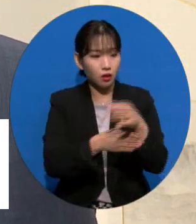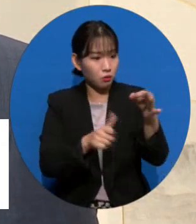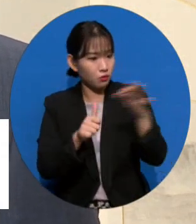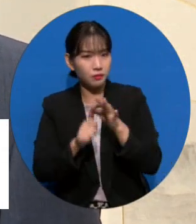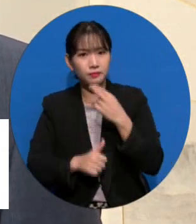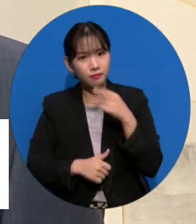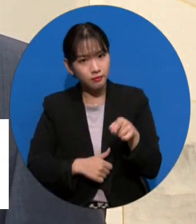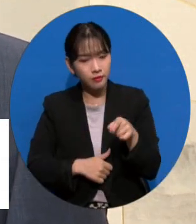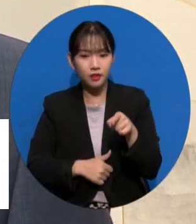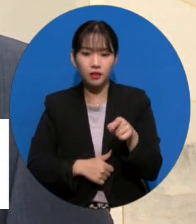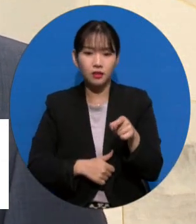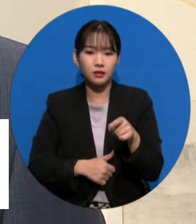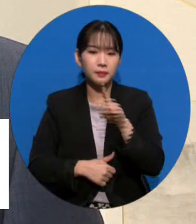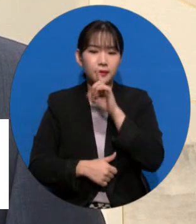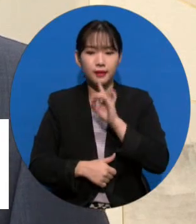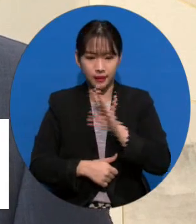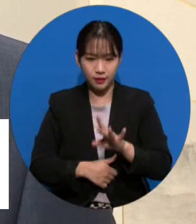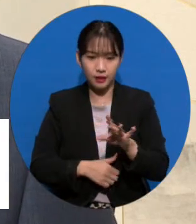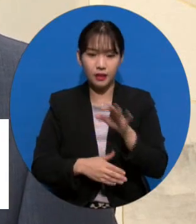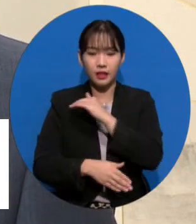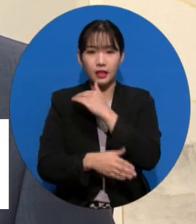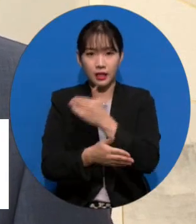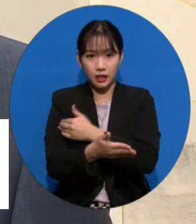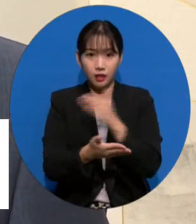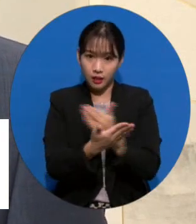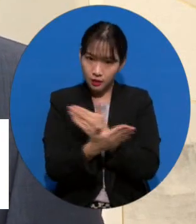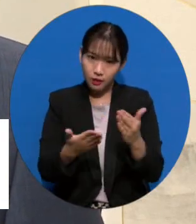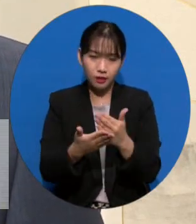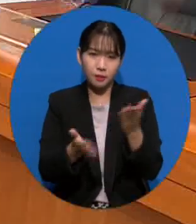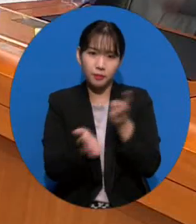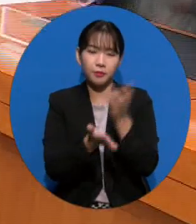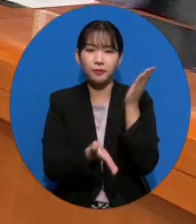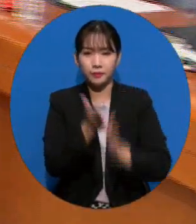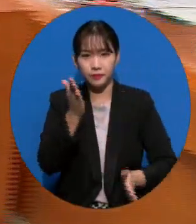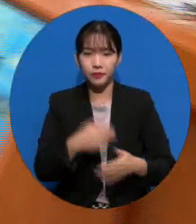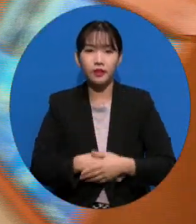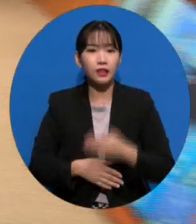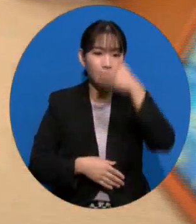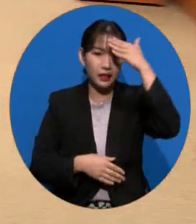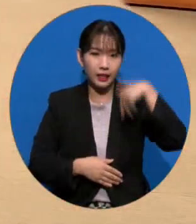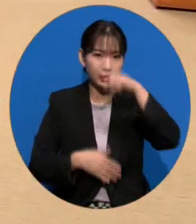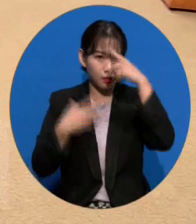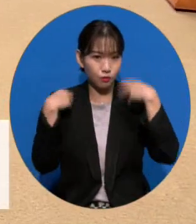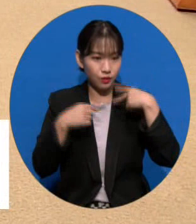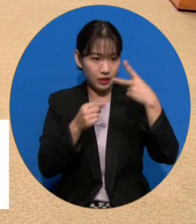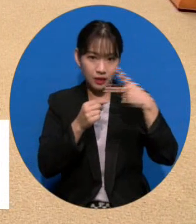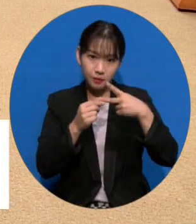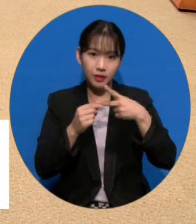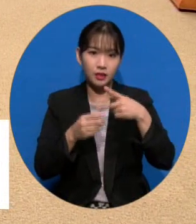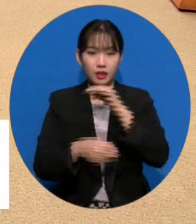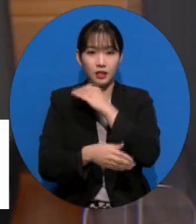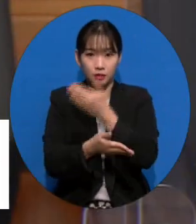안 주겠다. 이것은 있을 수 없는 재정분권의 원칙에 어긋나는 거거든요. 다행히 정부의 2단계